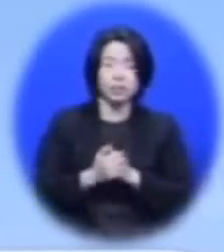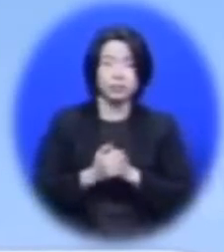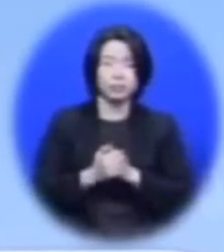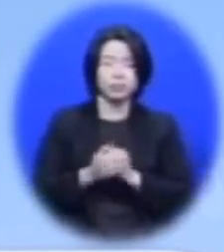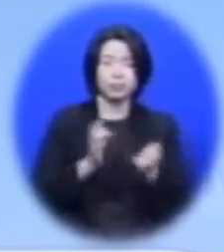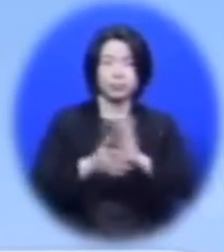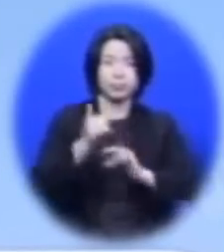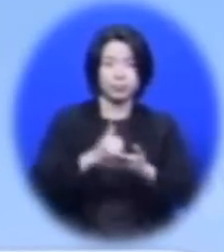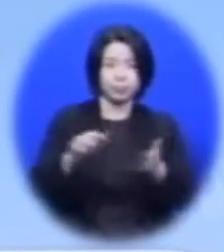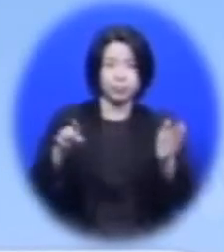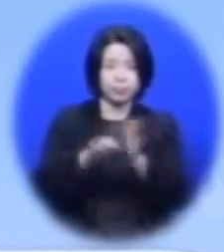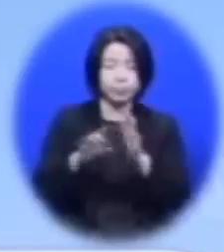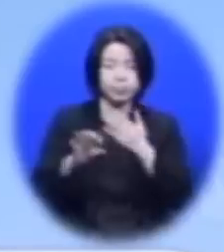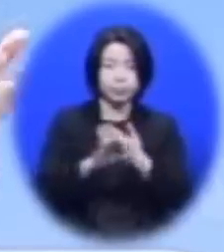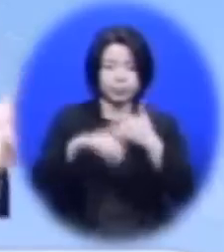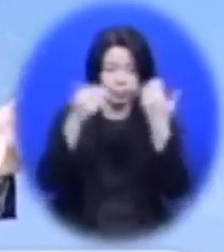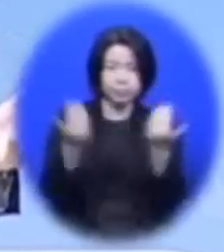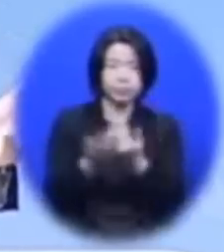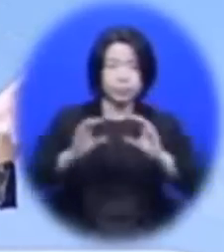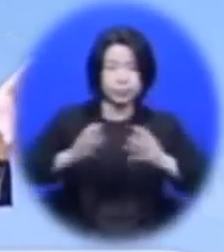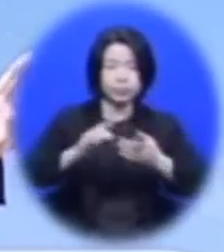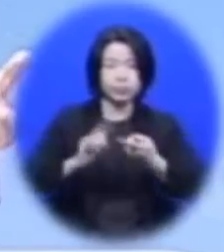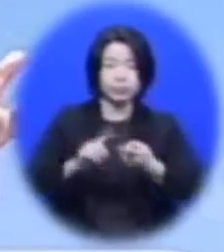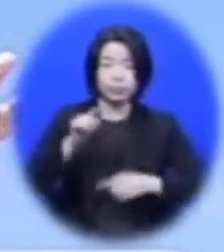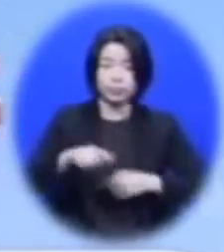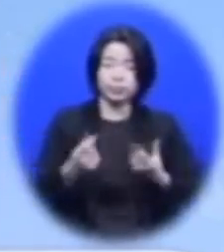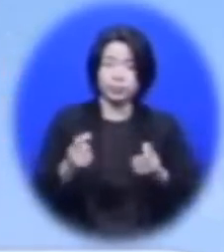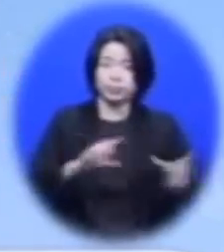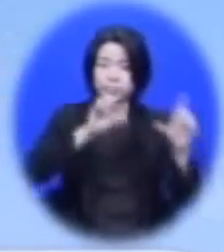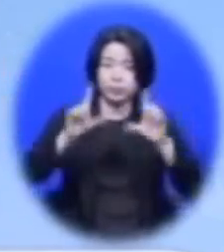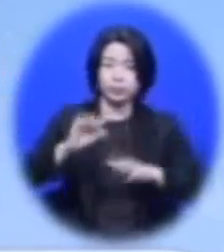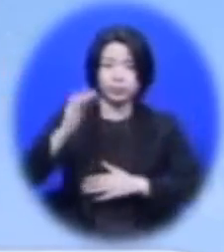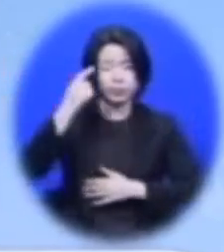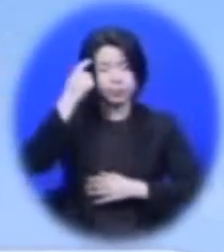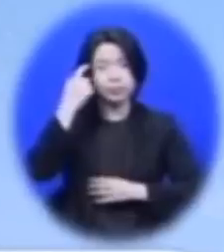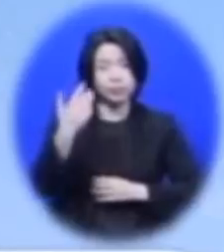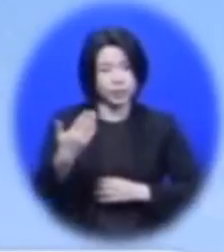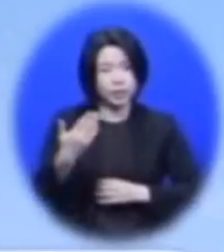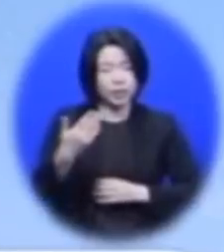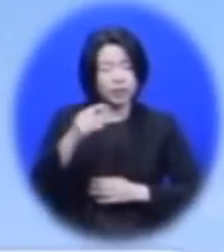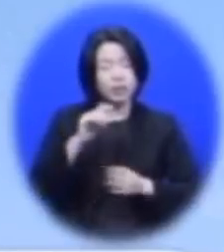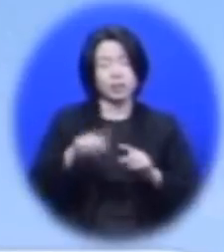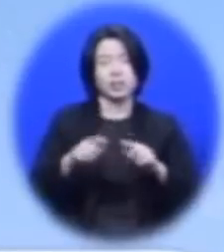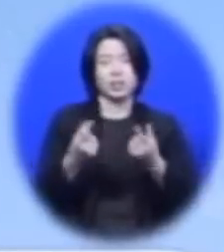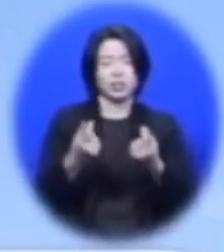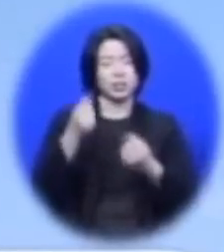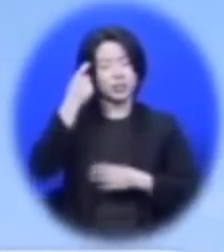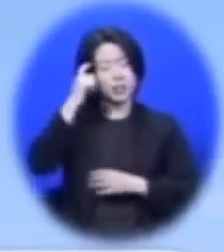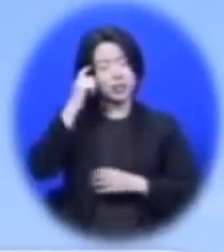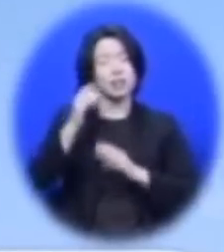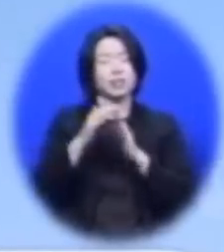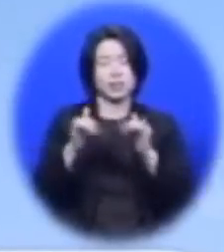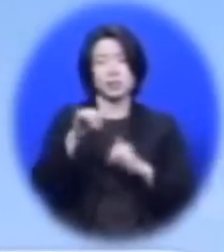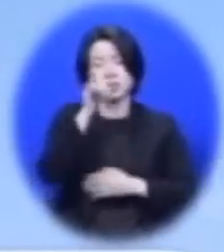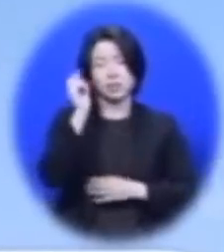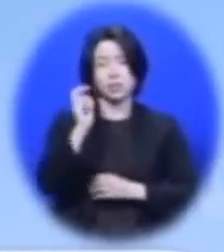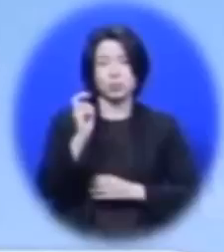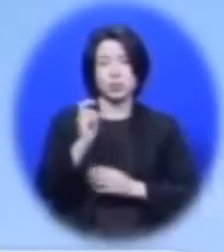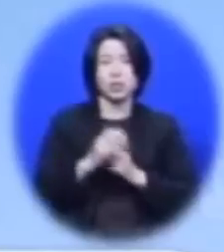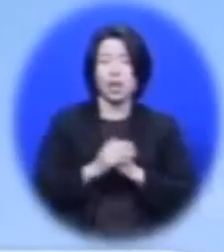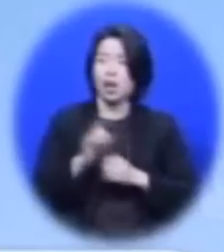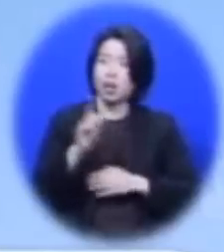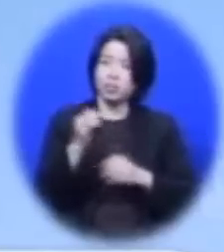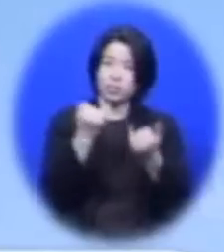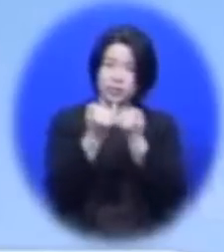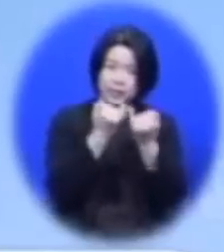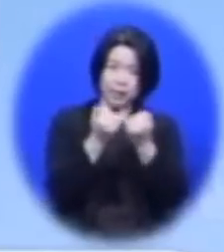예수 믿으면 다 세상에 대해서는 이렇게 살아야 돼요? 뭐 이렇게 생각하시는 분도 있으실 거예요. 어떤